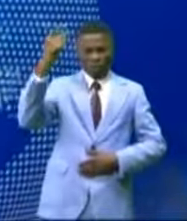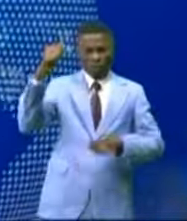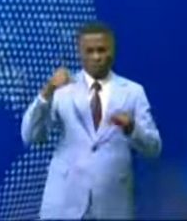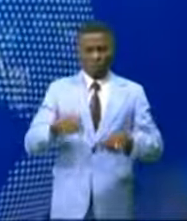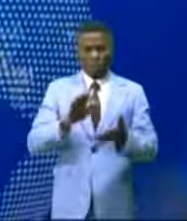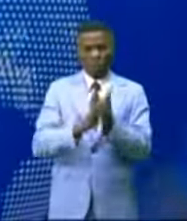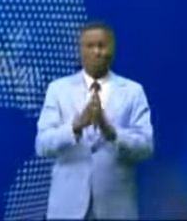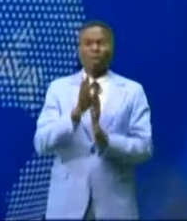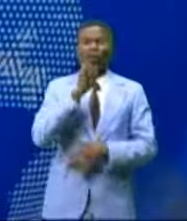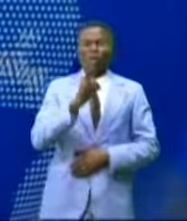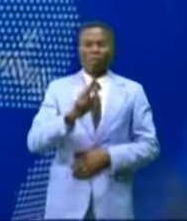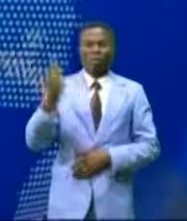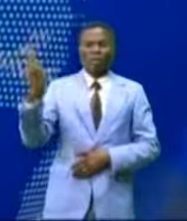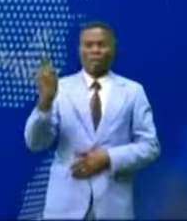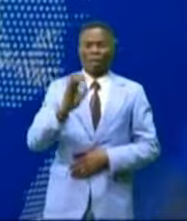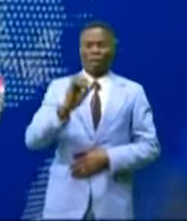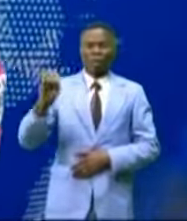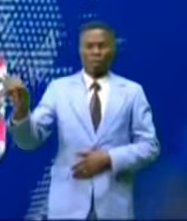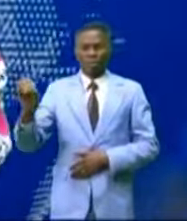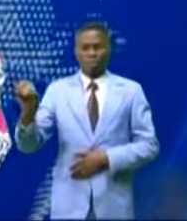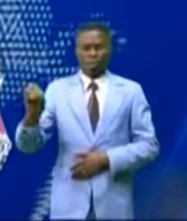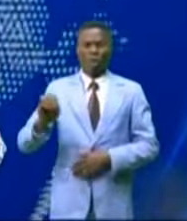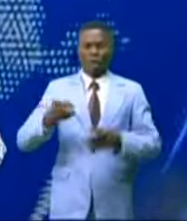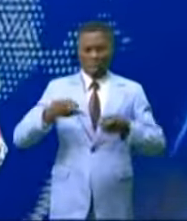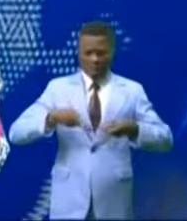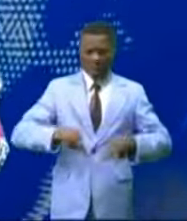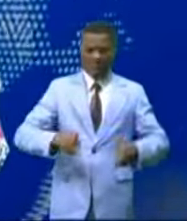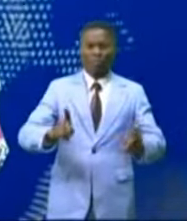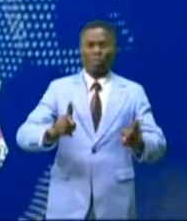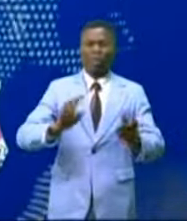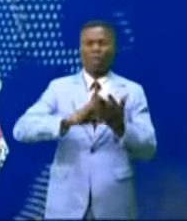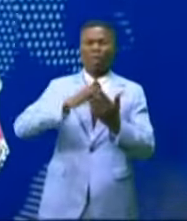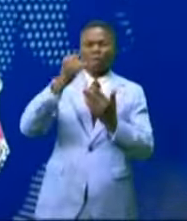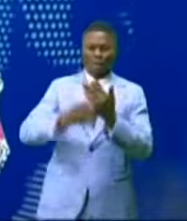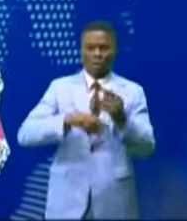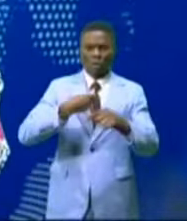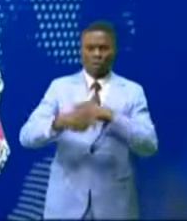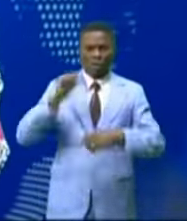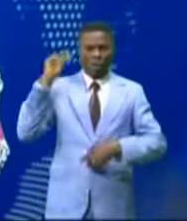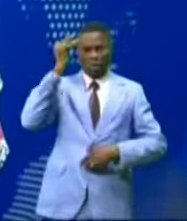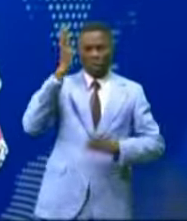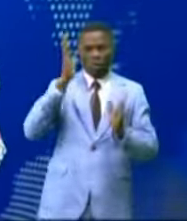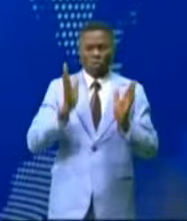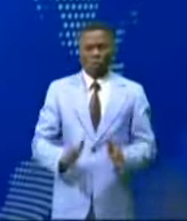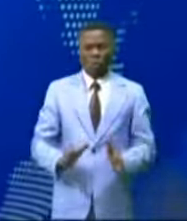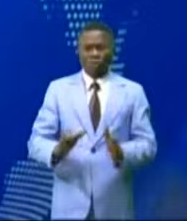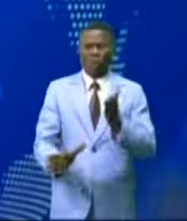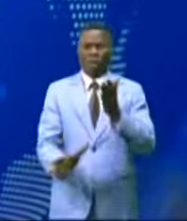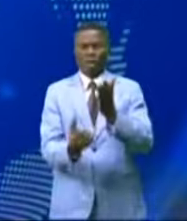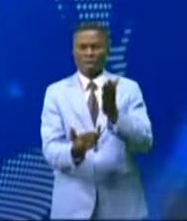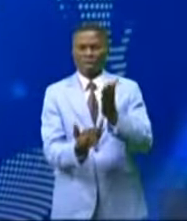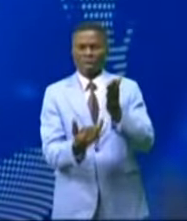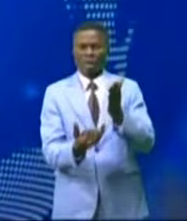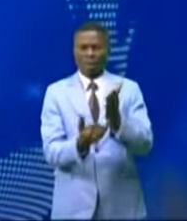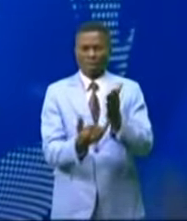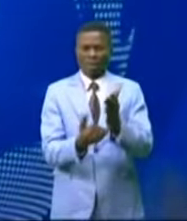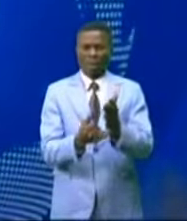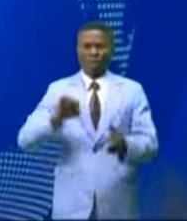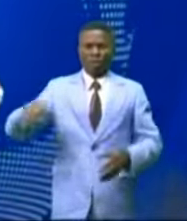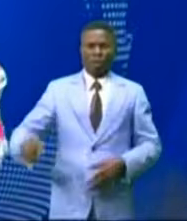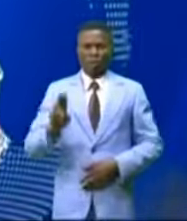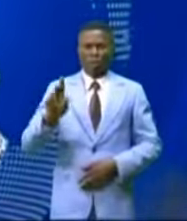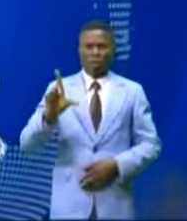une réalité au casaill oriental le GO de ce projet a été donné par le gouverneur intérimaire de province Julie Kalenga Kabongo à